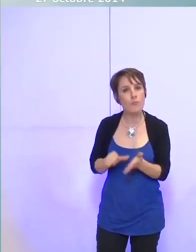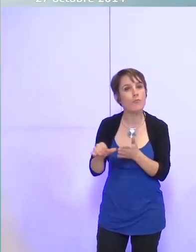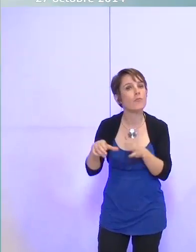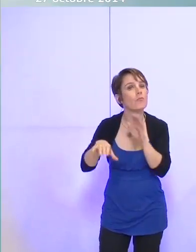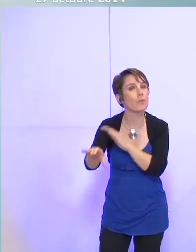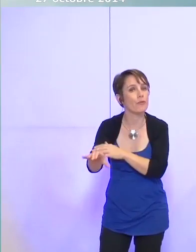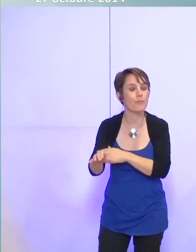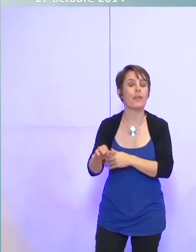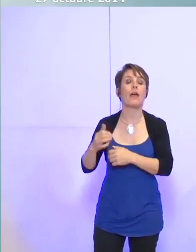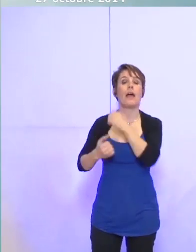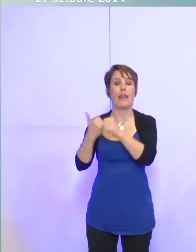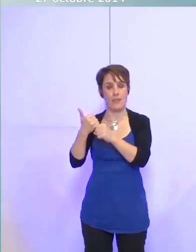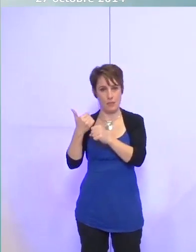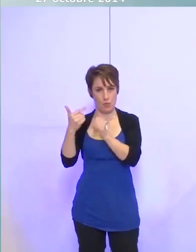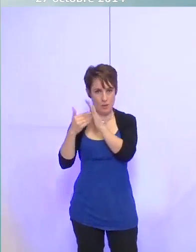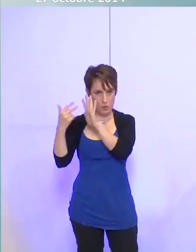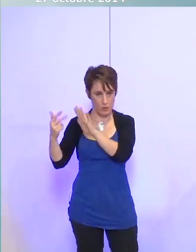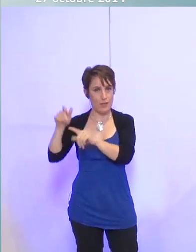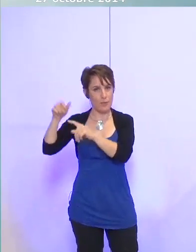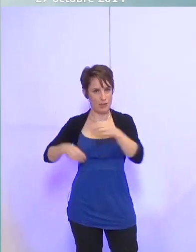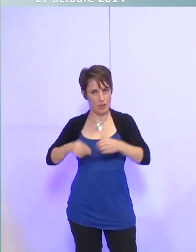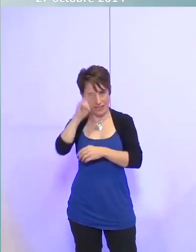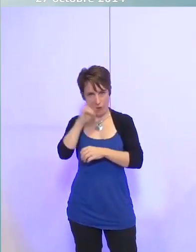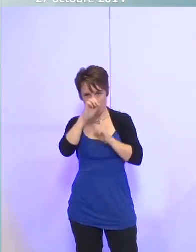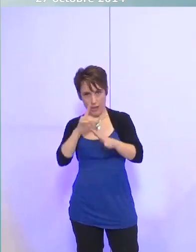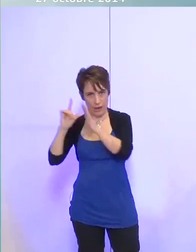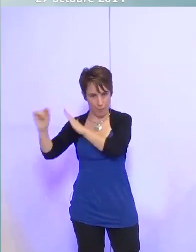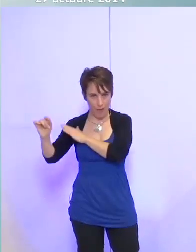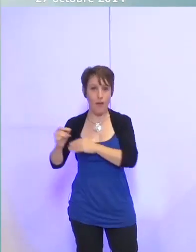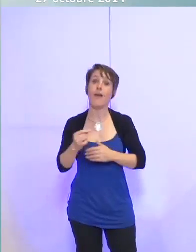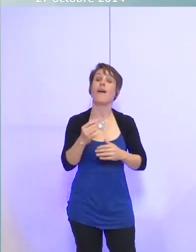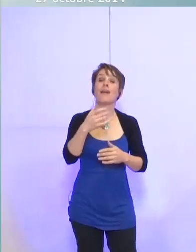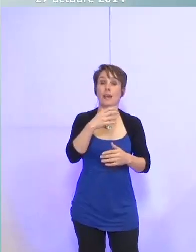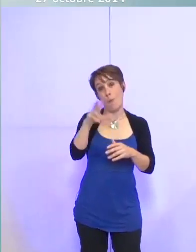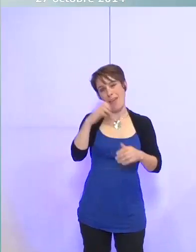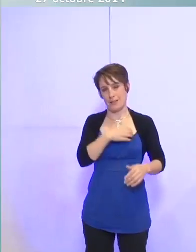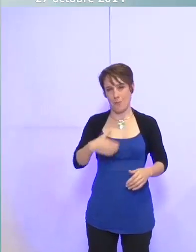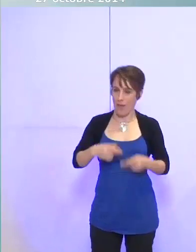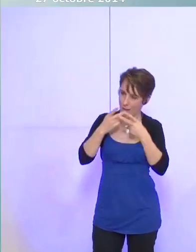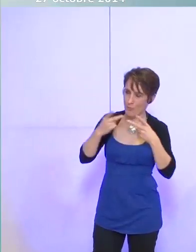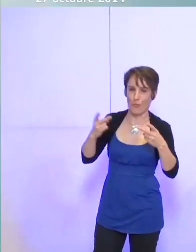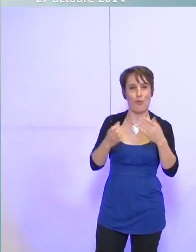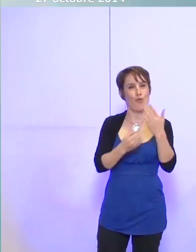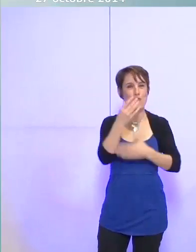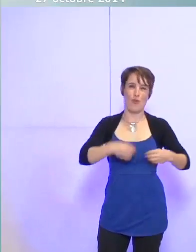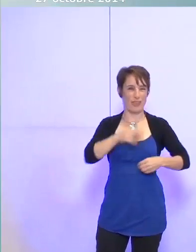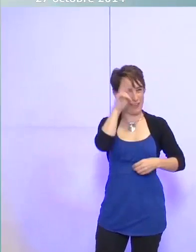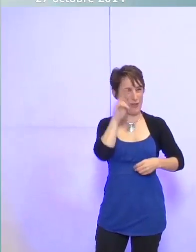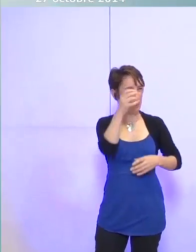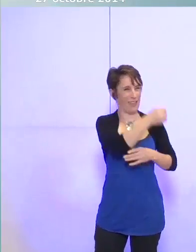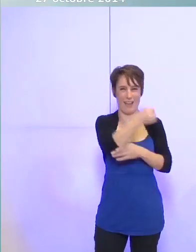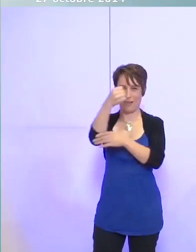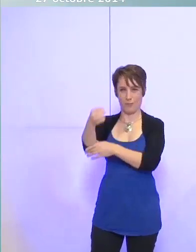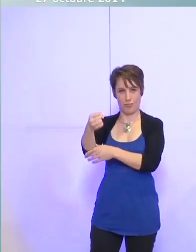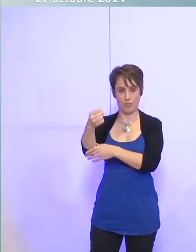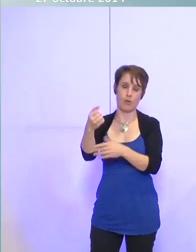départ du directeur général et le maire de l'époque annonce la nomination d'un nouveau directeur général dont les qualités ont déjà occupé les